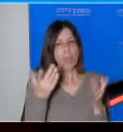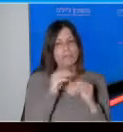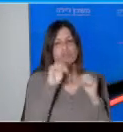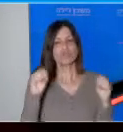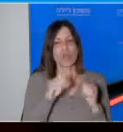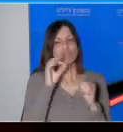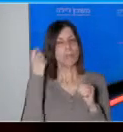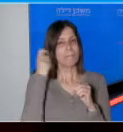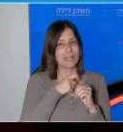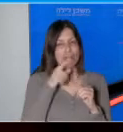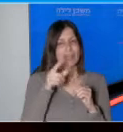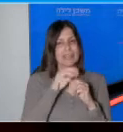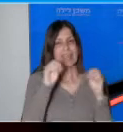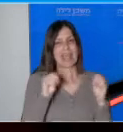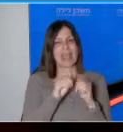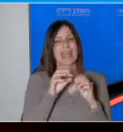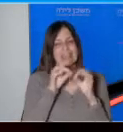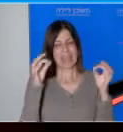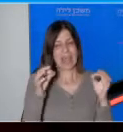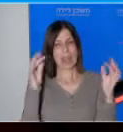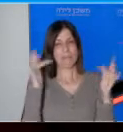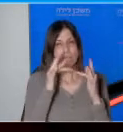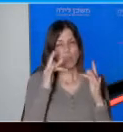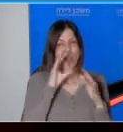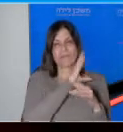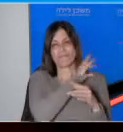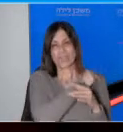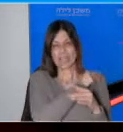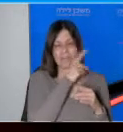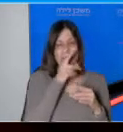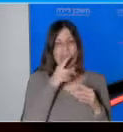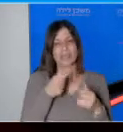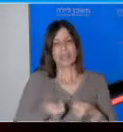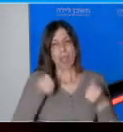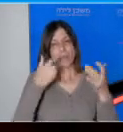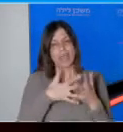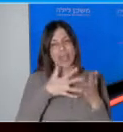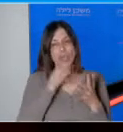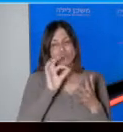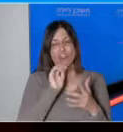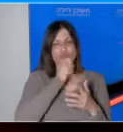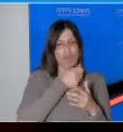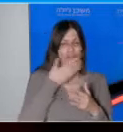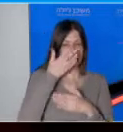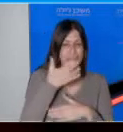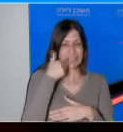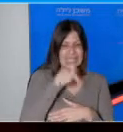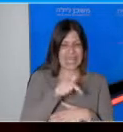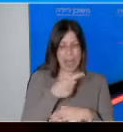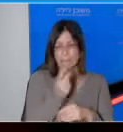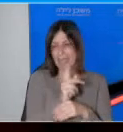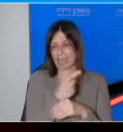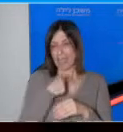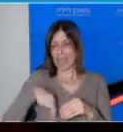משפחות פשע, זה התחיל מול פלסטינים, חלק מזה זה תרבות חקירות של שב"כ שנכנסה לתוך תחומי מדינת ישראל. ברגע